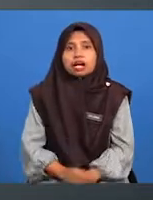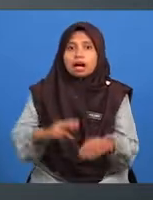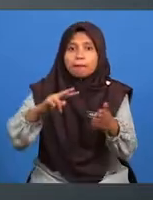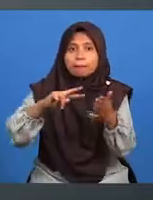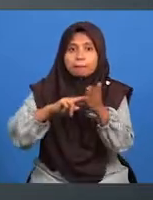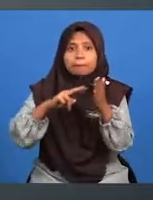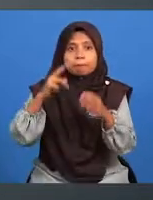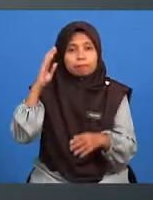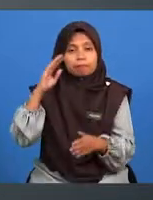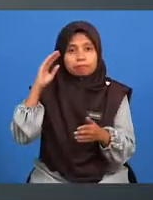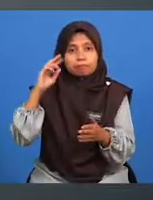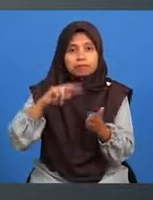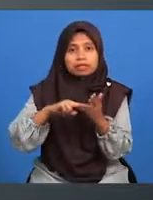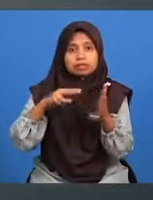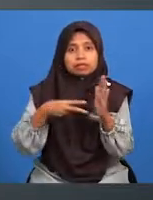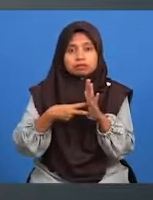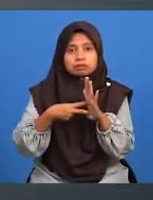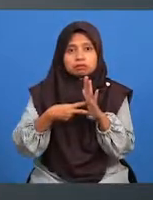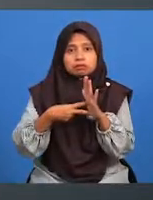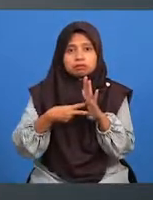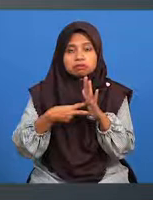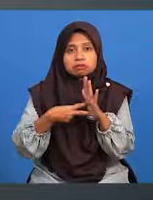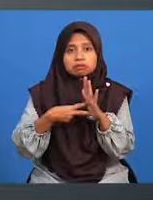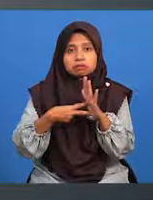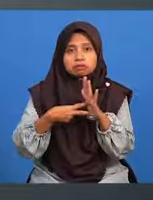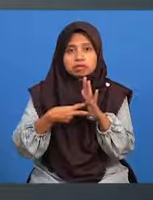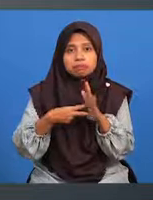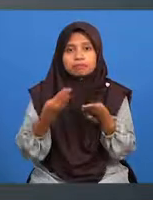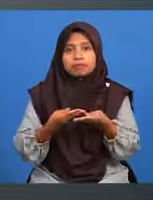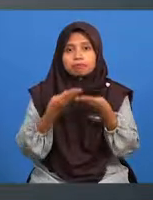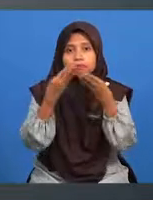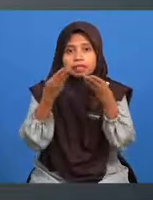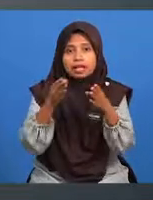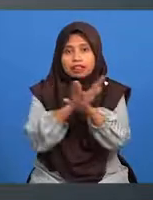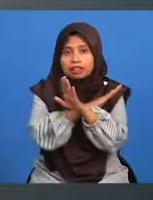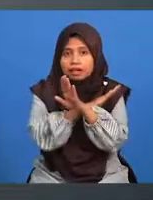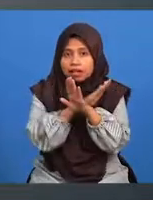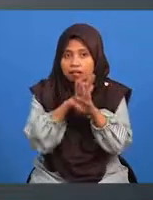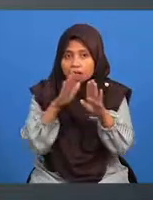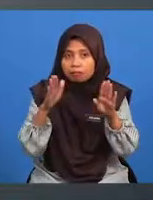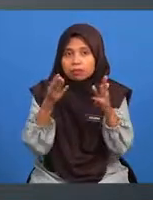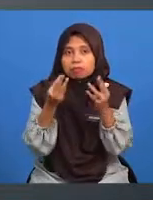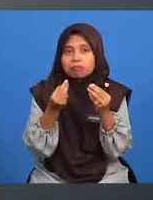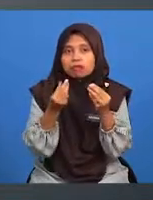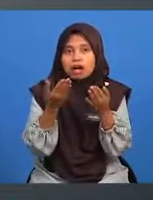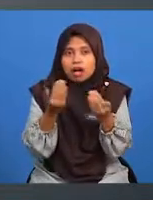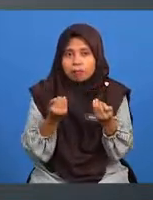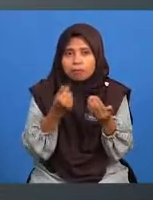Pengertian Al-Hibah dari segi bahasa ialah pemberian tanpa sebarang